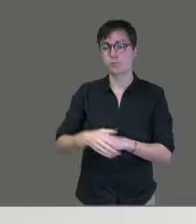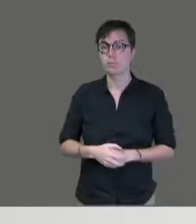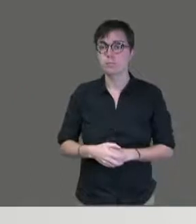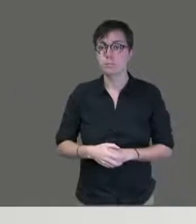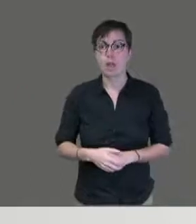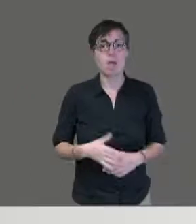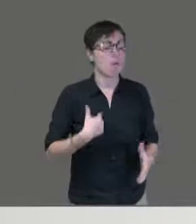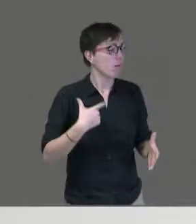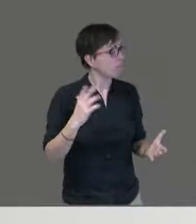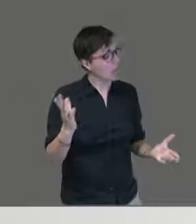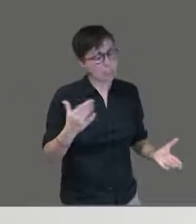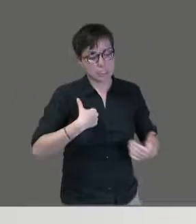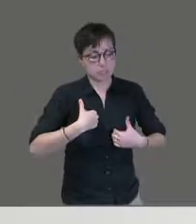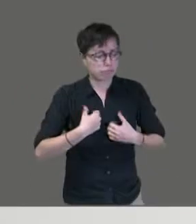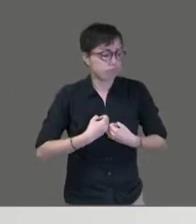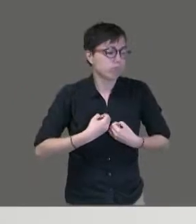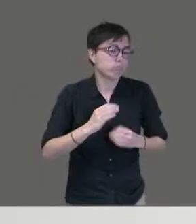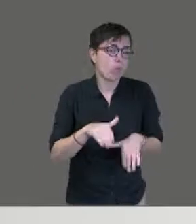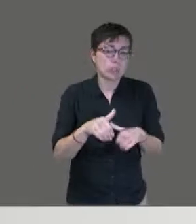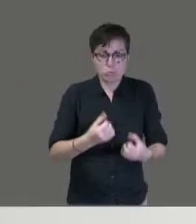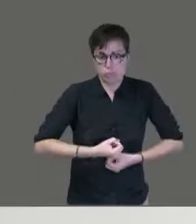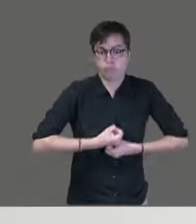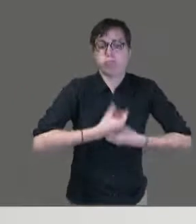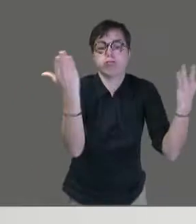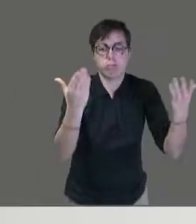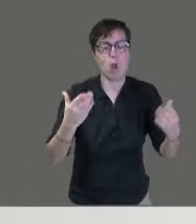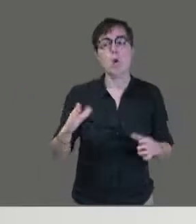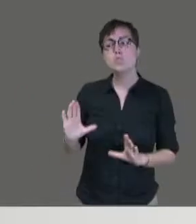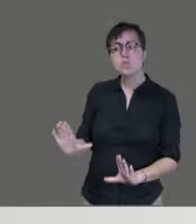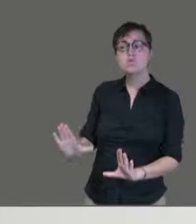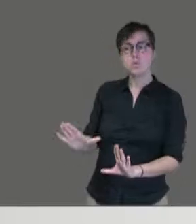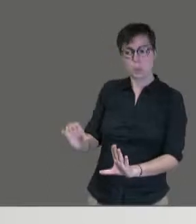Je me lâche, je me lance. Pas trop quand même, hein.